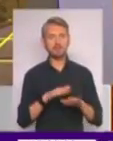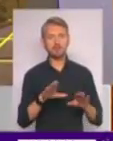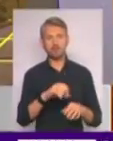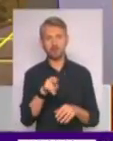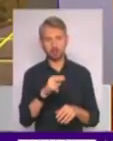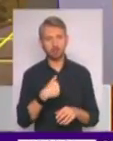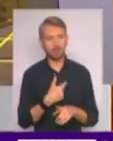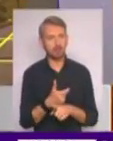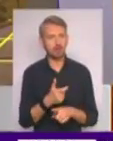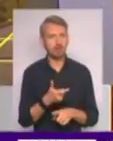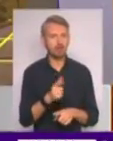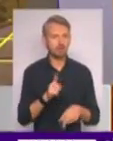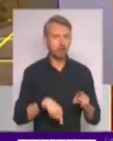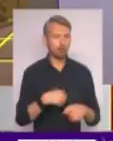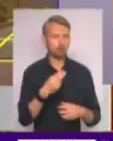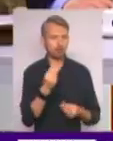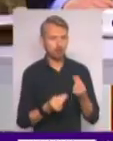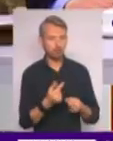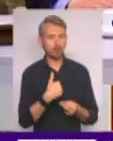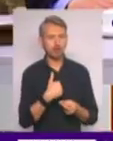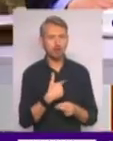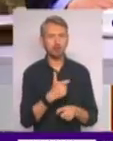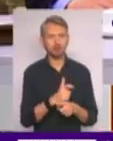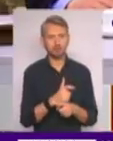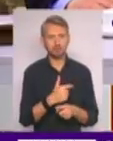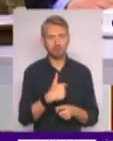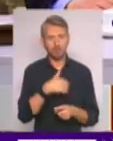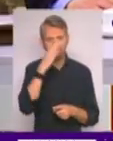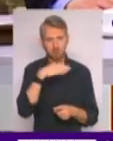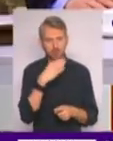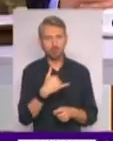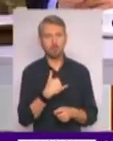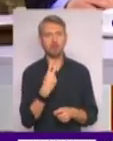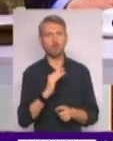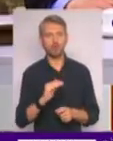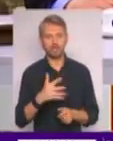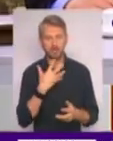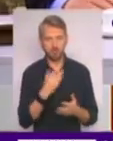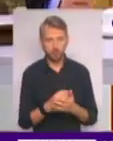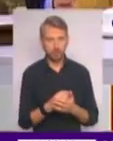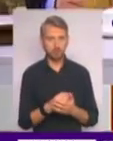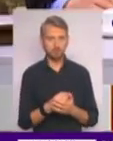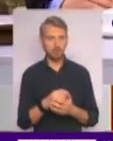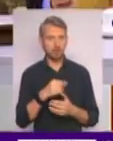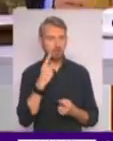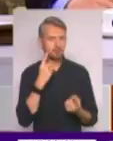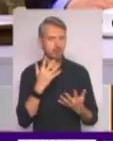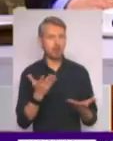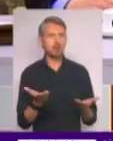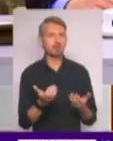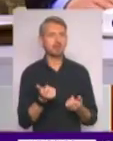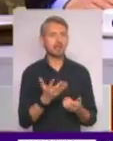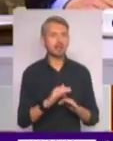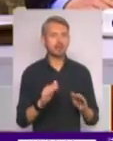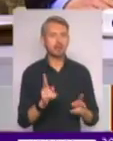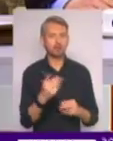Я дуже, як я деколи жартую, я дуже багатий батько, тому що в мене рідних двоє дітей. І вважайте, яка цифра дітей, які вже